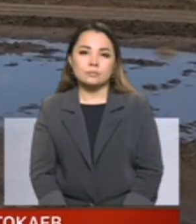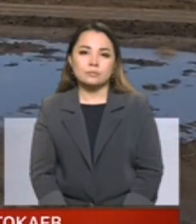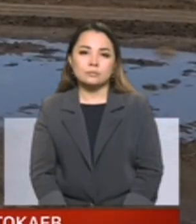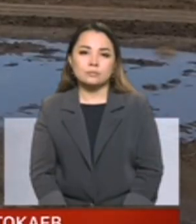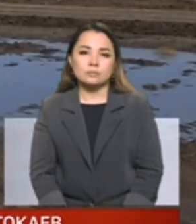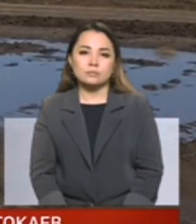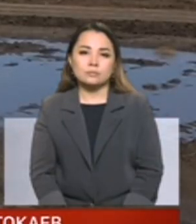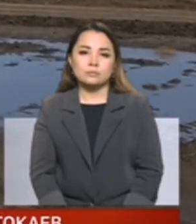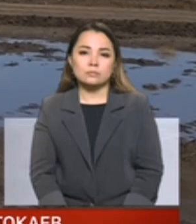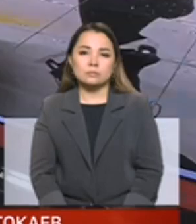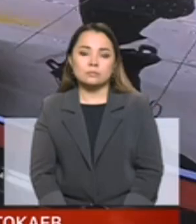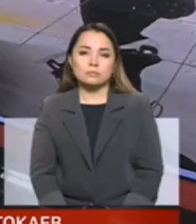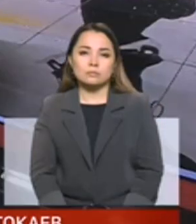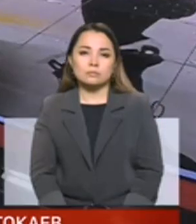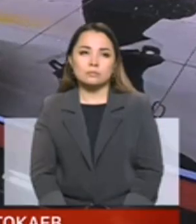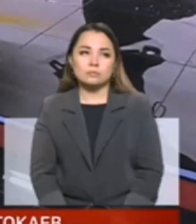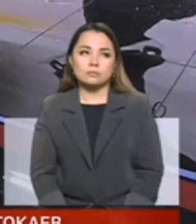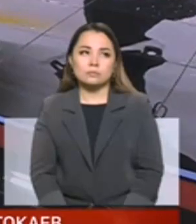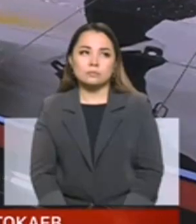облысы.